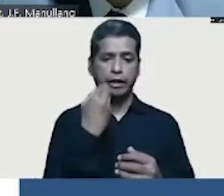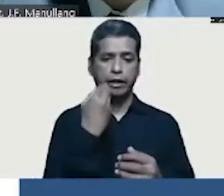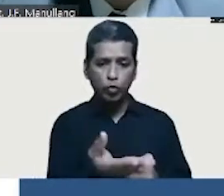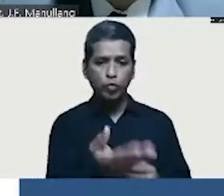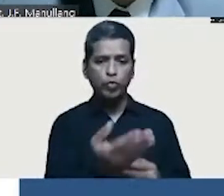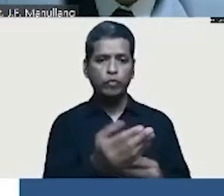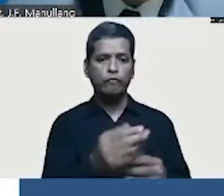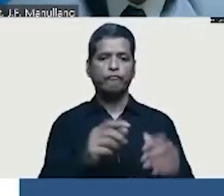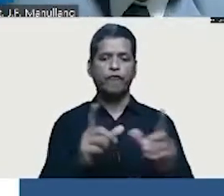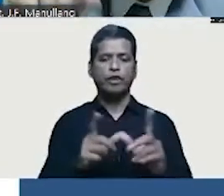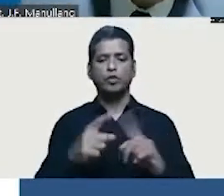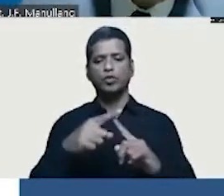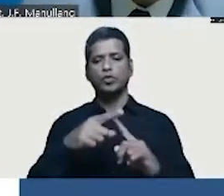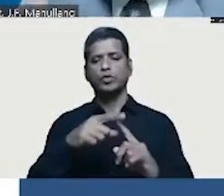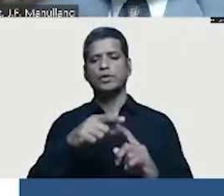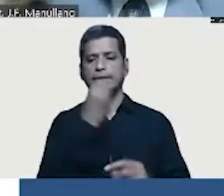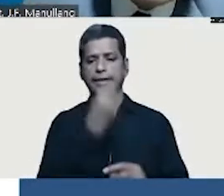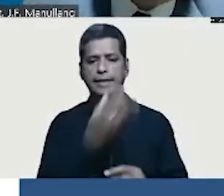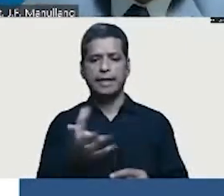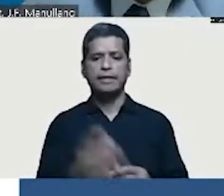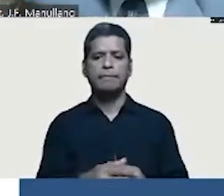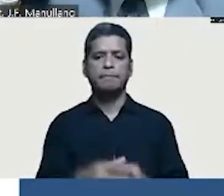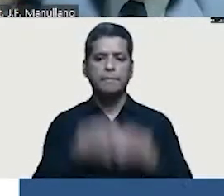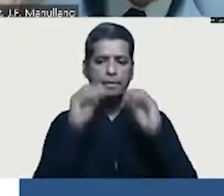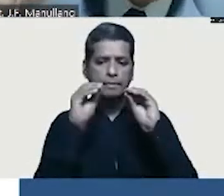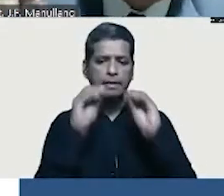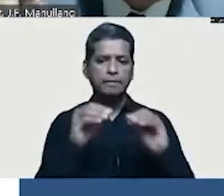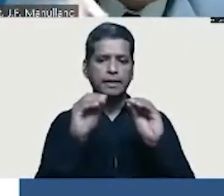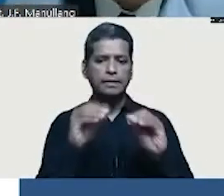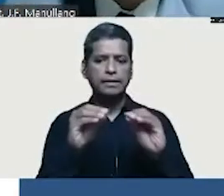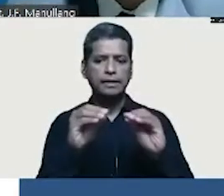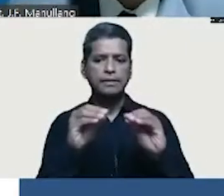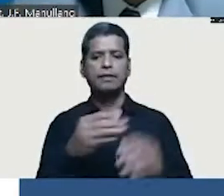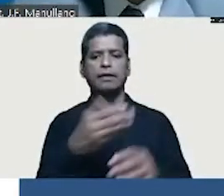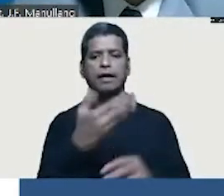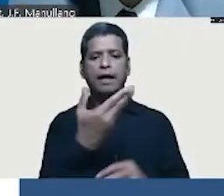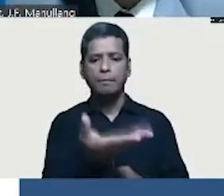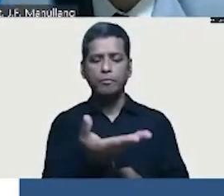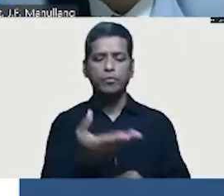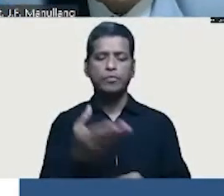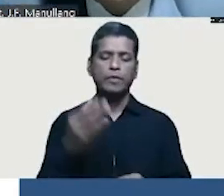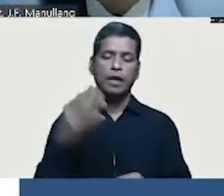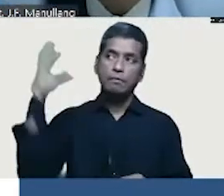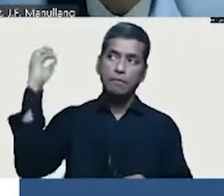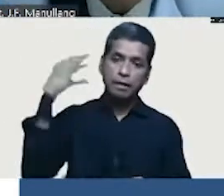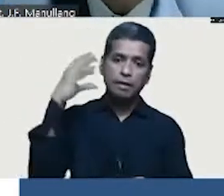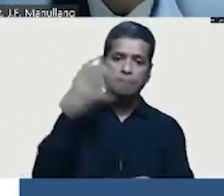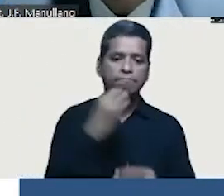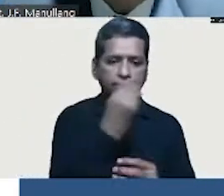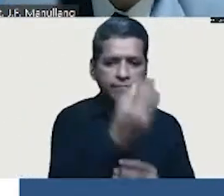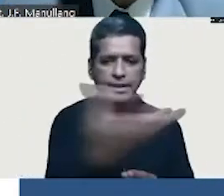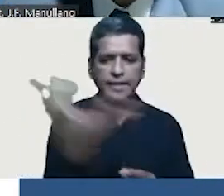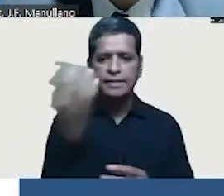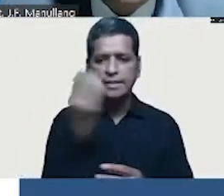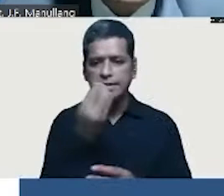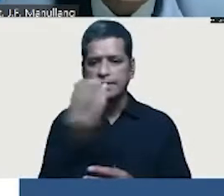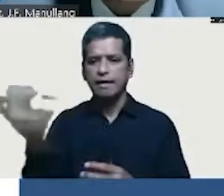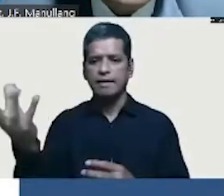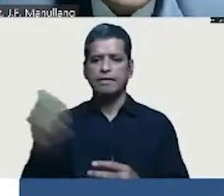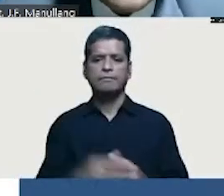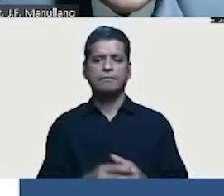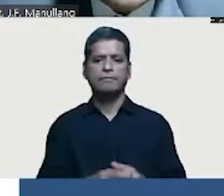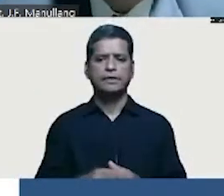can speak dan mengajarkan apa yang harus kukatakan di dalam terjemahan New Light transmission now